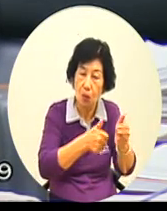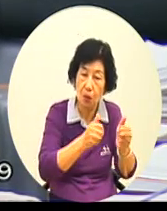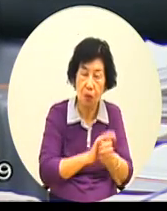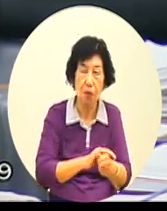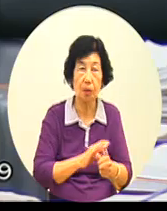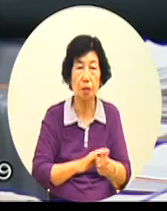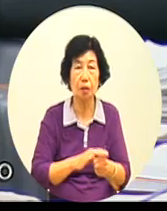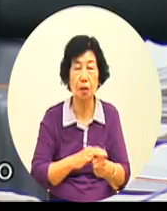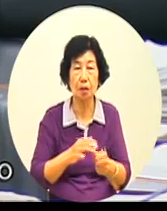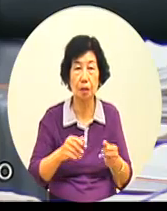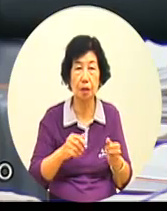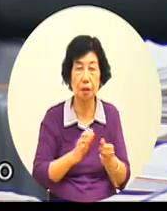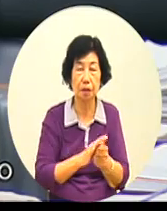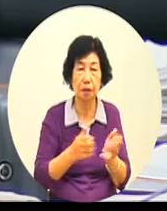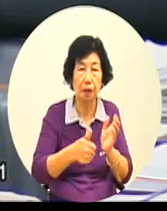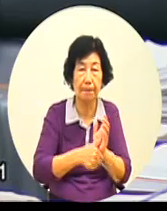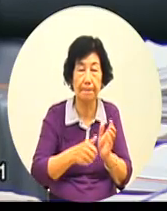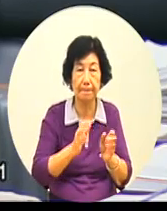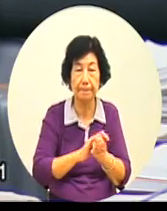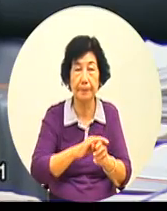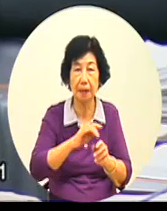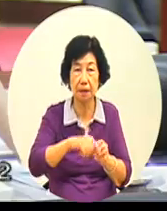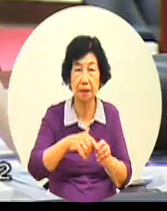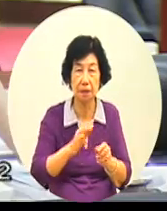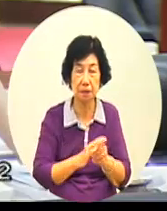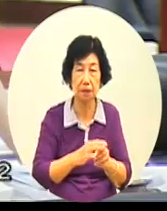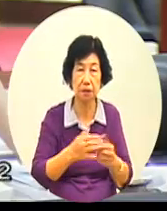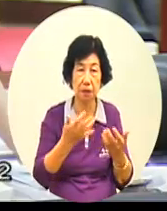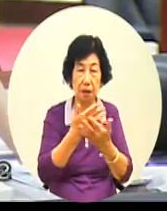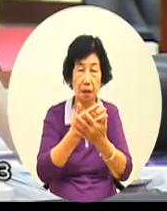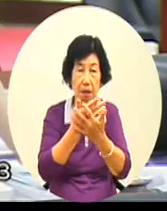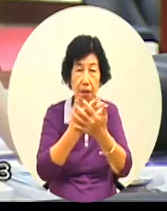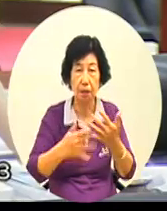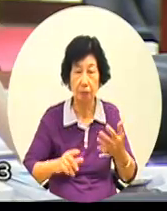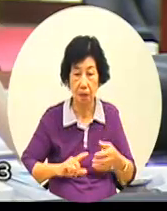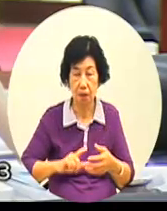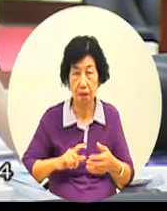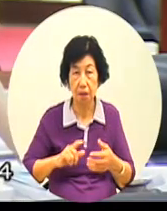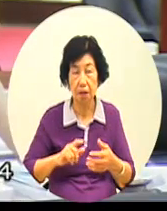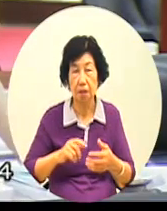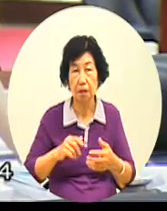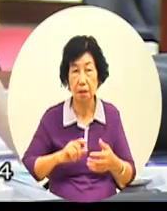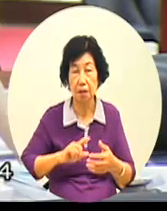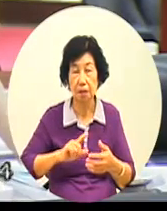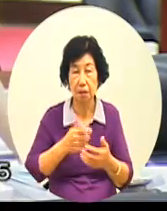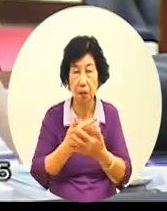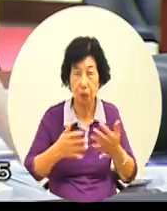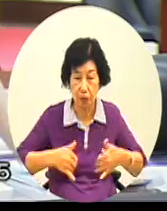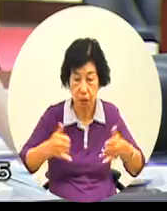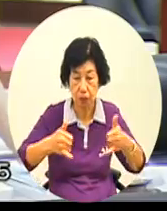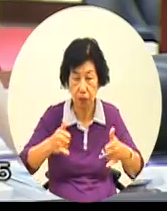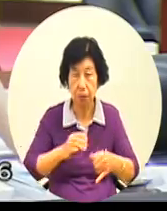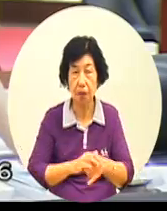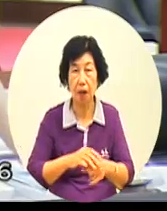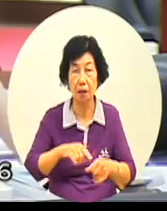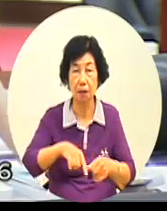在一些网络上揶揄的时候所出现的名词，或者是认为它是一个顶客